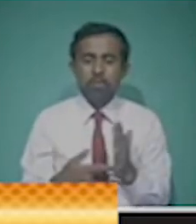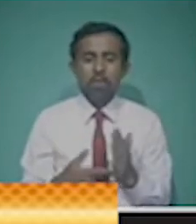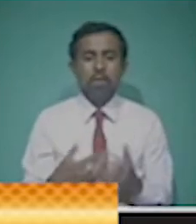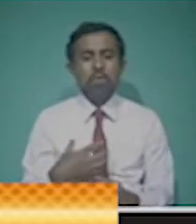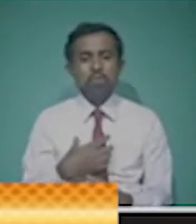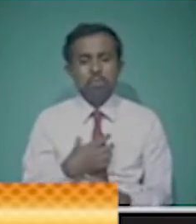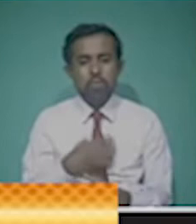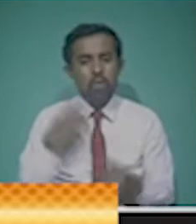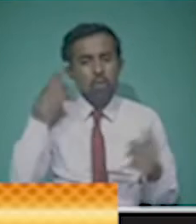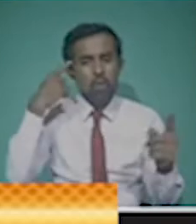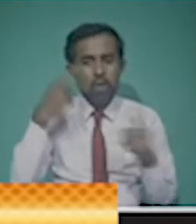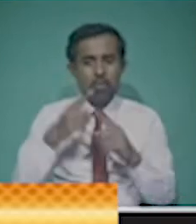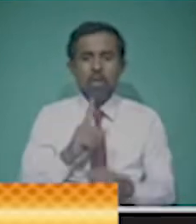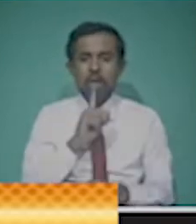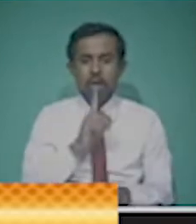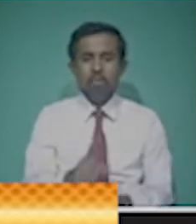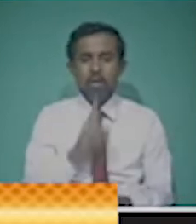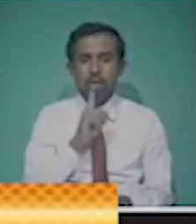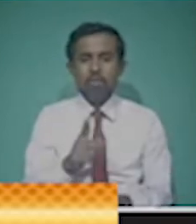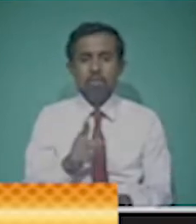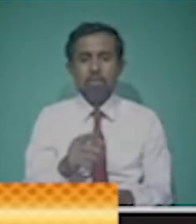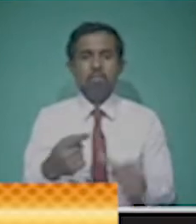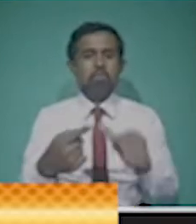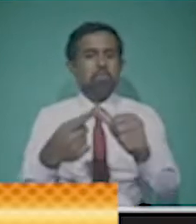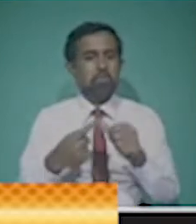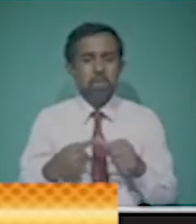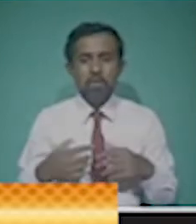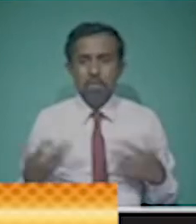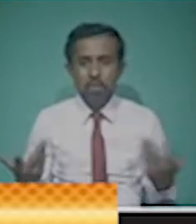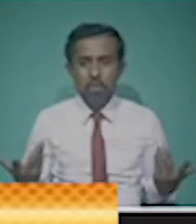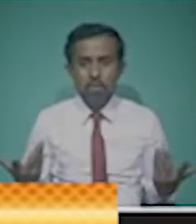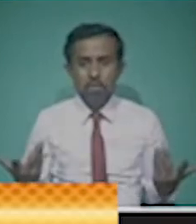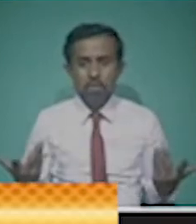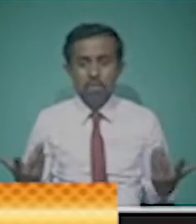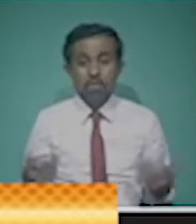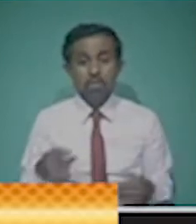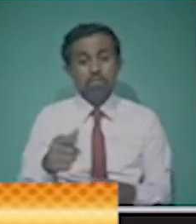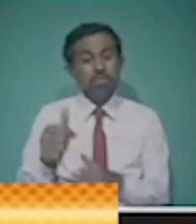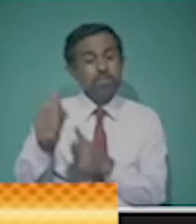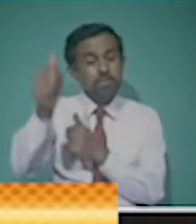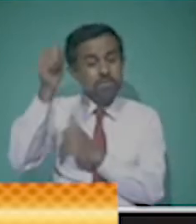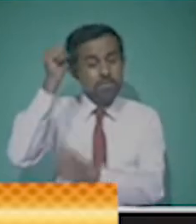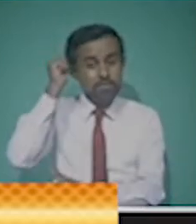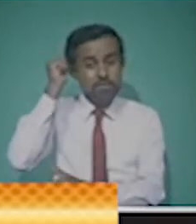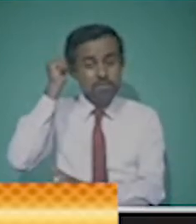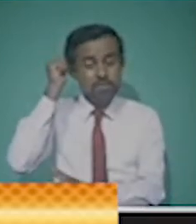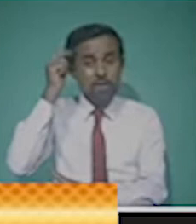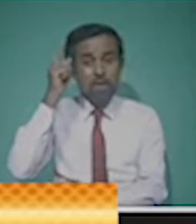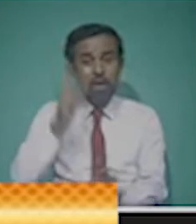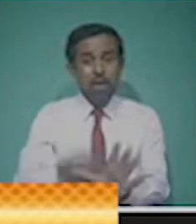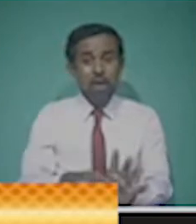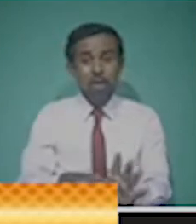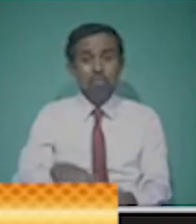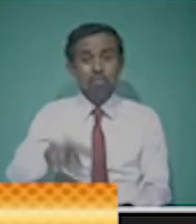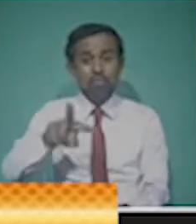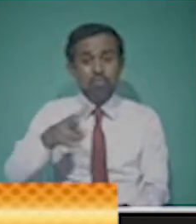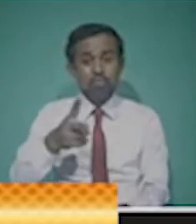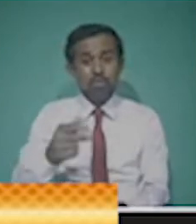கிட்டத்தட்ட 200 வருடங்கள் ஆகின்றன. ஆகவே இந்த 200 வருடங்களிலே இந்த மக்கள் படுகின்ற